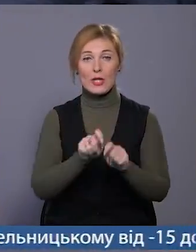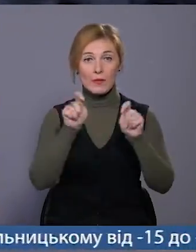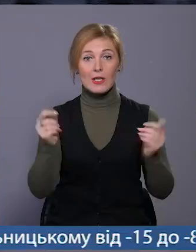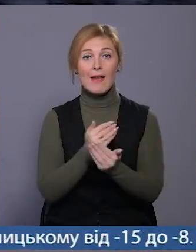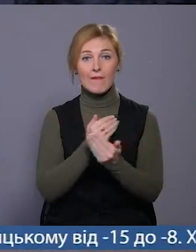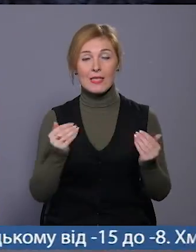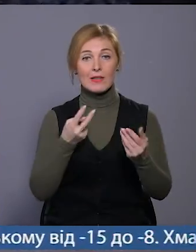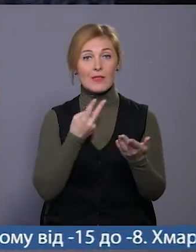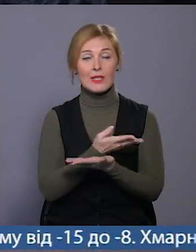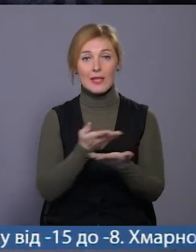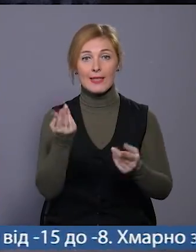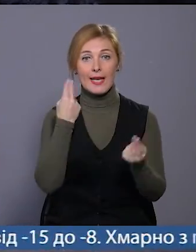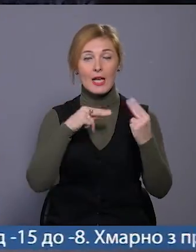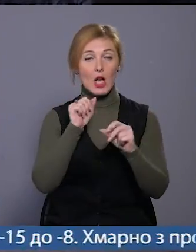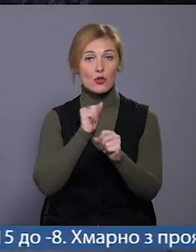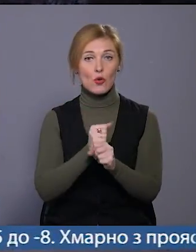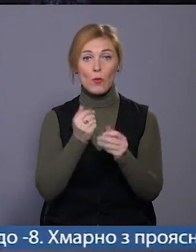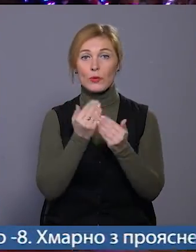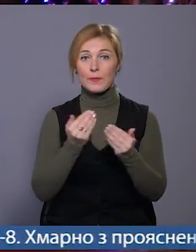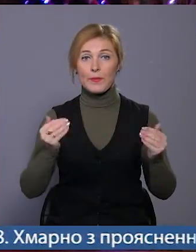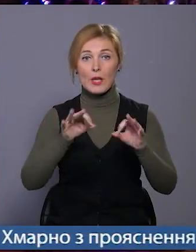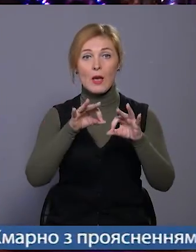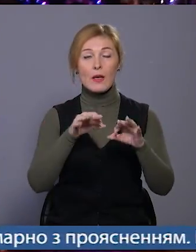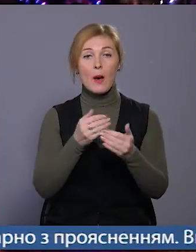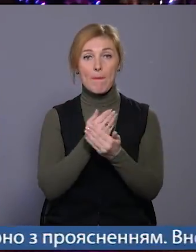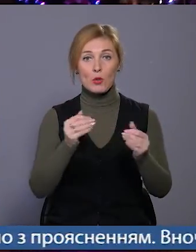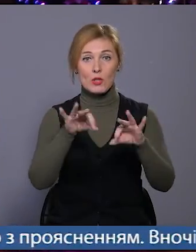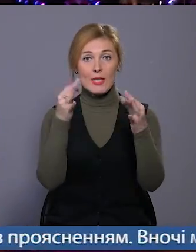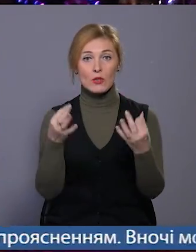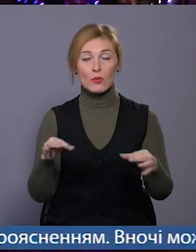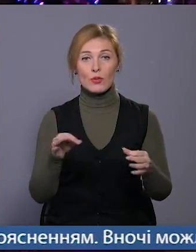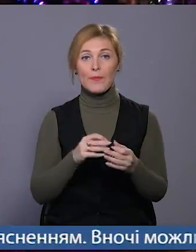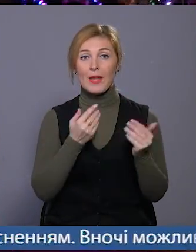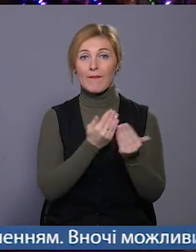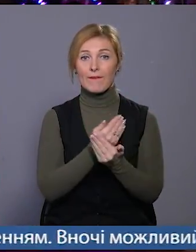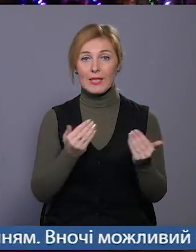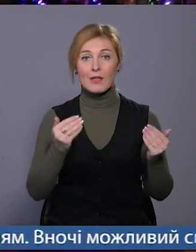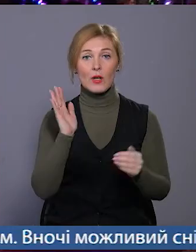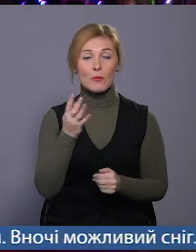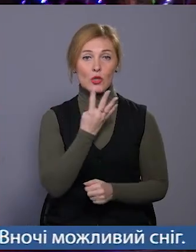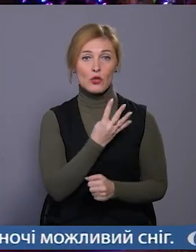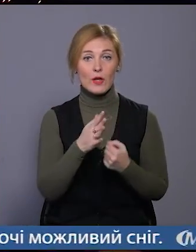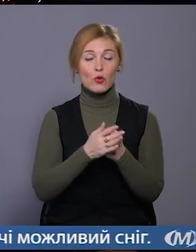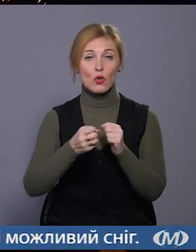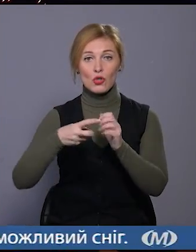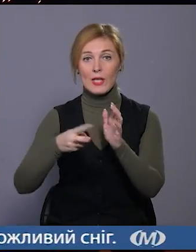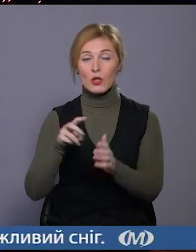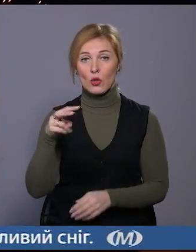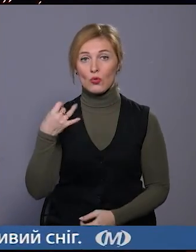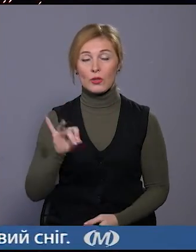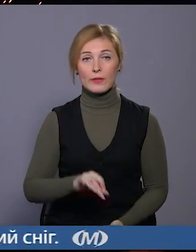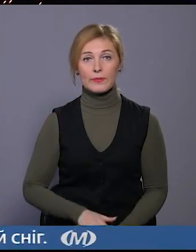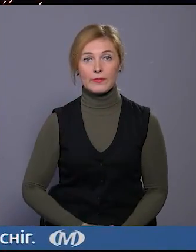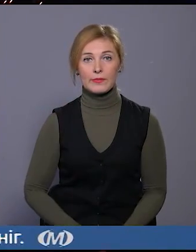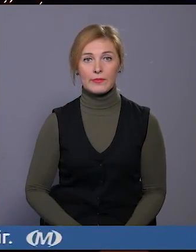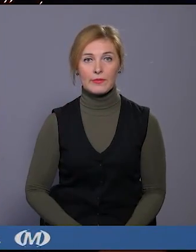виставки світлин. Найкращі роботи експонуватимуться у музеї-студії фотомистецтва. Виставка діятиме з 4 до 16 лютого. Карина Нестер,